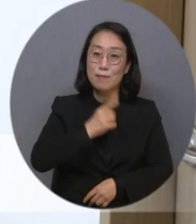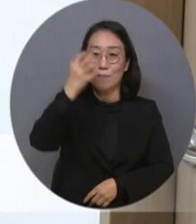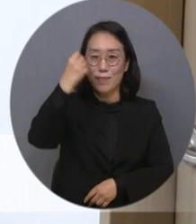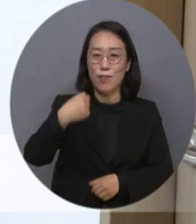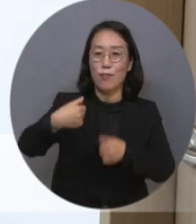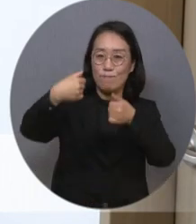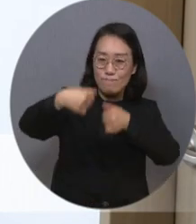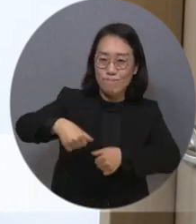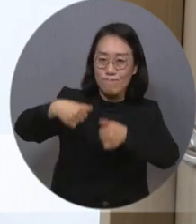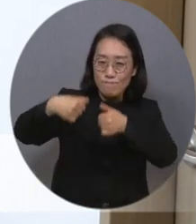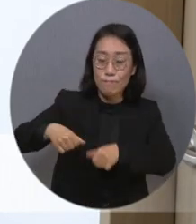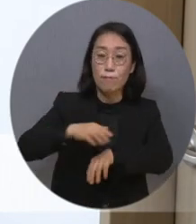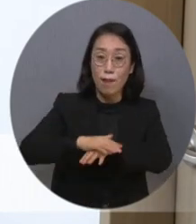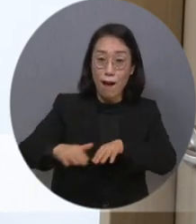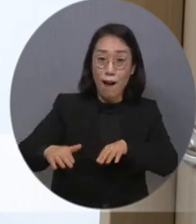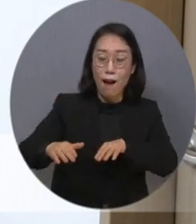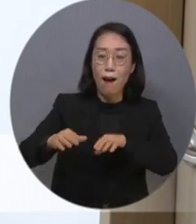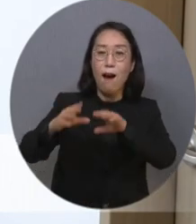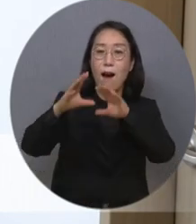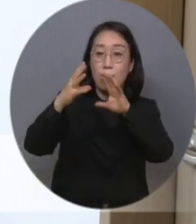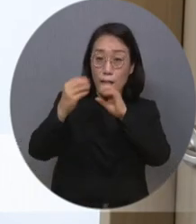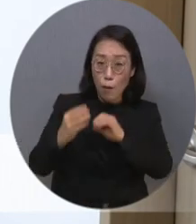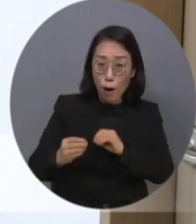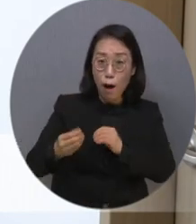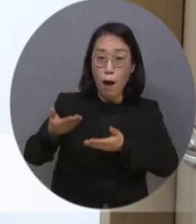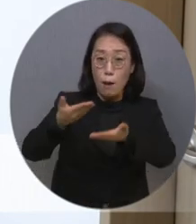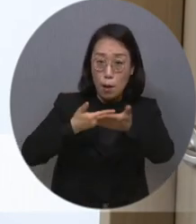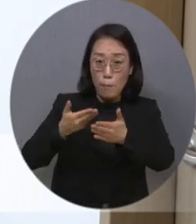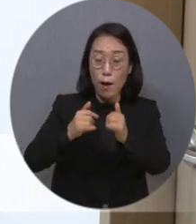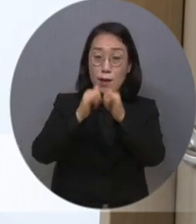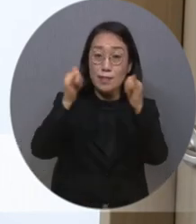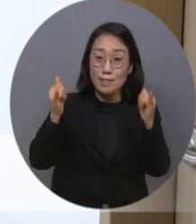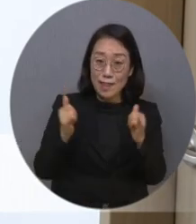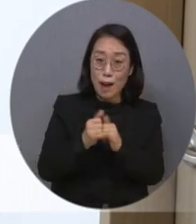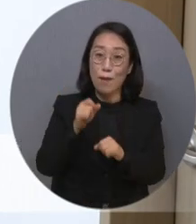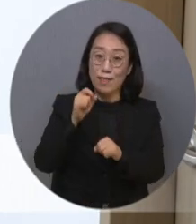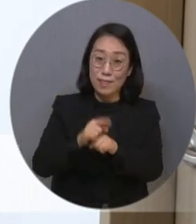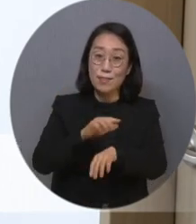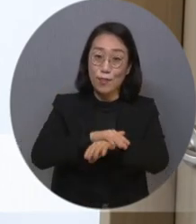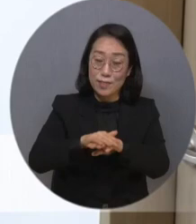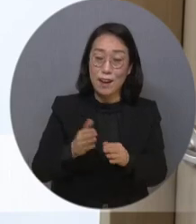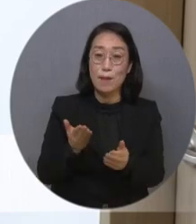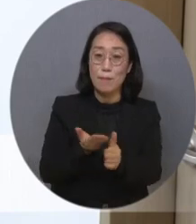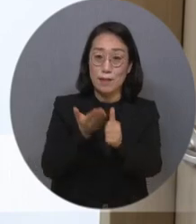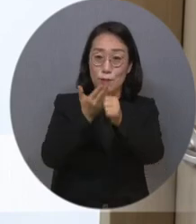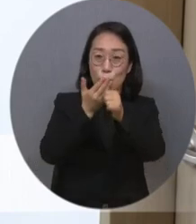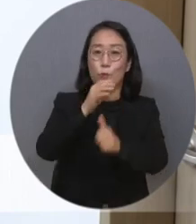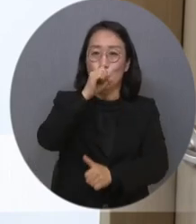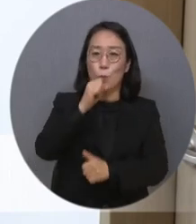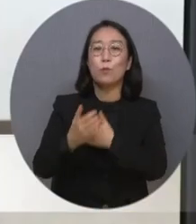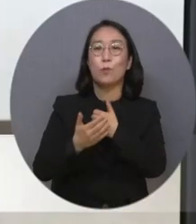대화를 나눔으로써 우리 친구들과 함께 사회성을 향상시키는 데 많은 도움을 주고 있습니다.